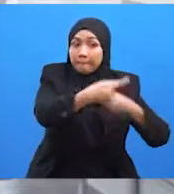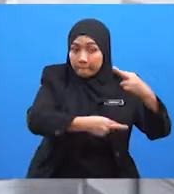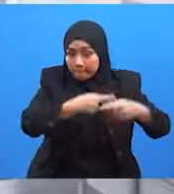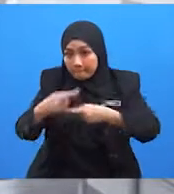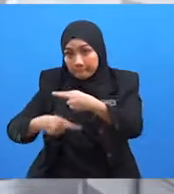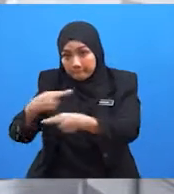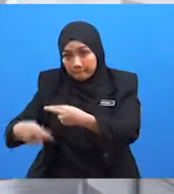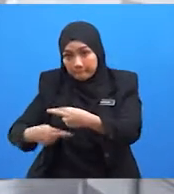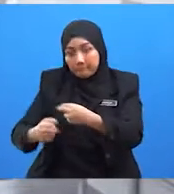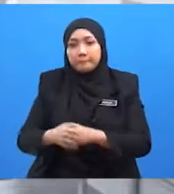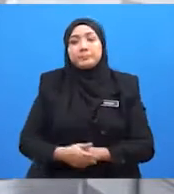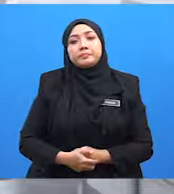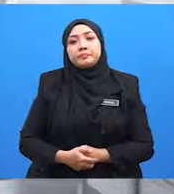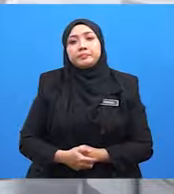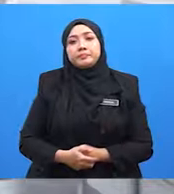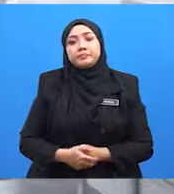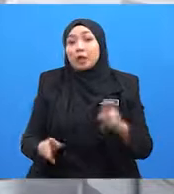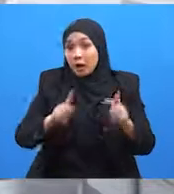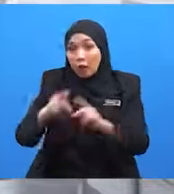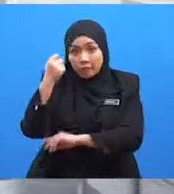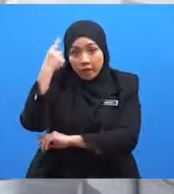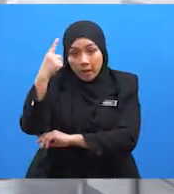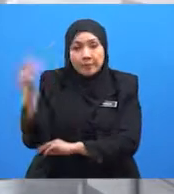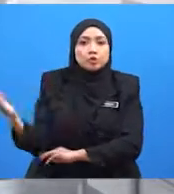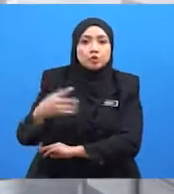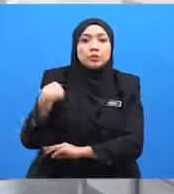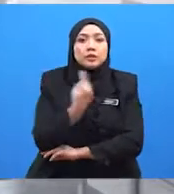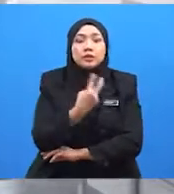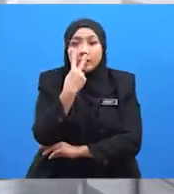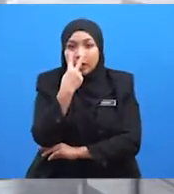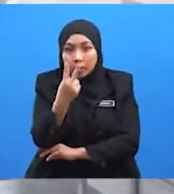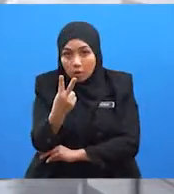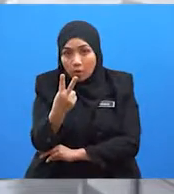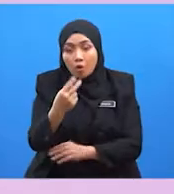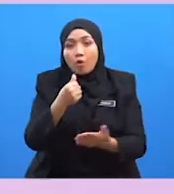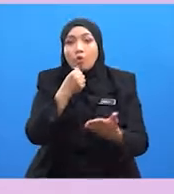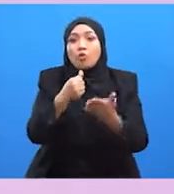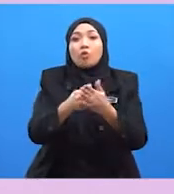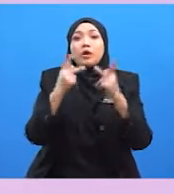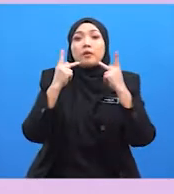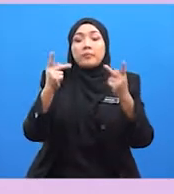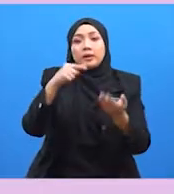Okey, kalau dah faham, jom kita tengok keratan akhbar ini.